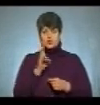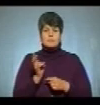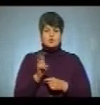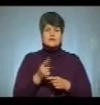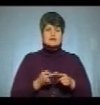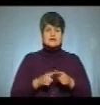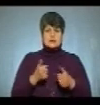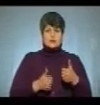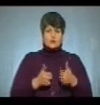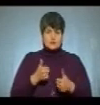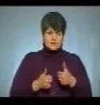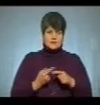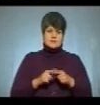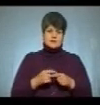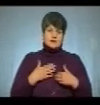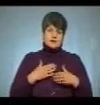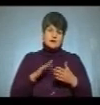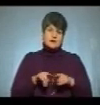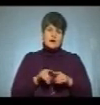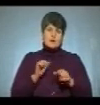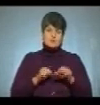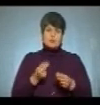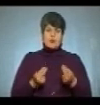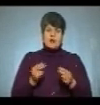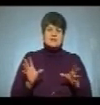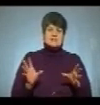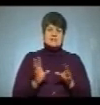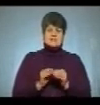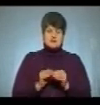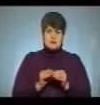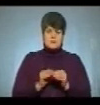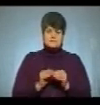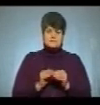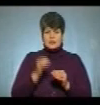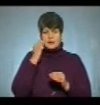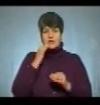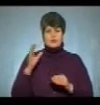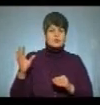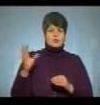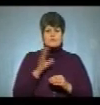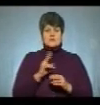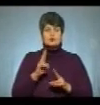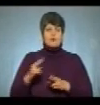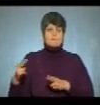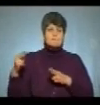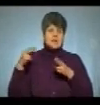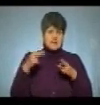турнір. Це є така можливість пограти всіма. Дякую всім, що, хто приїхав